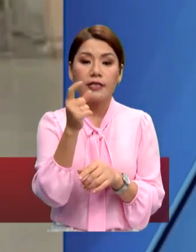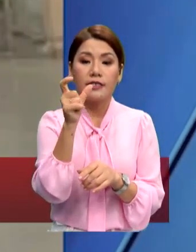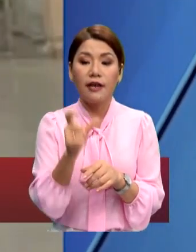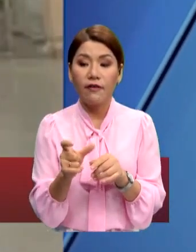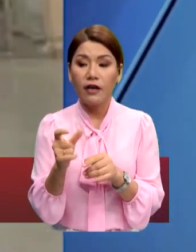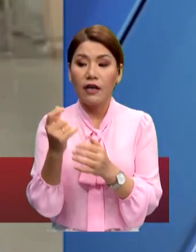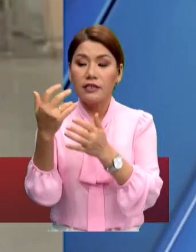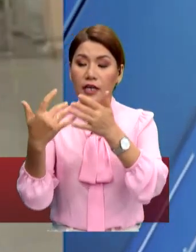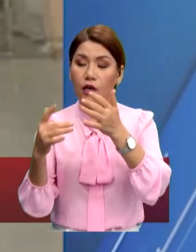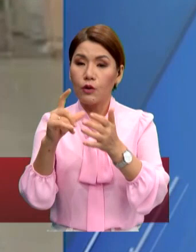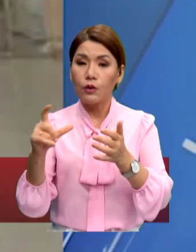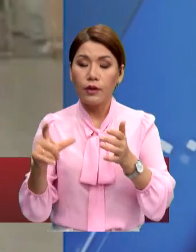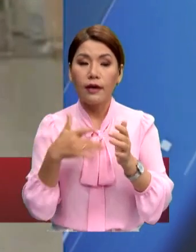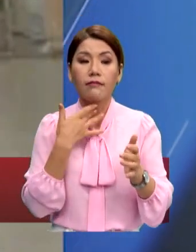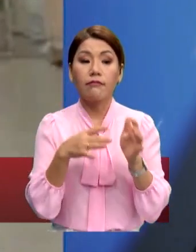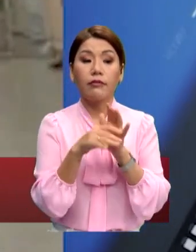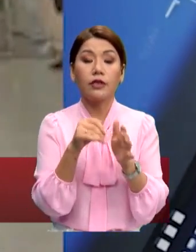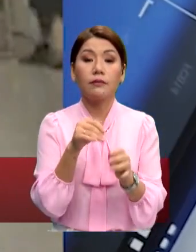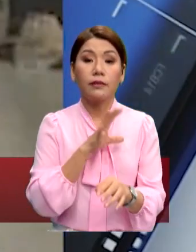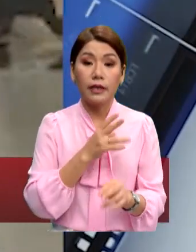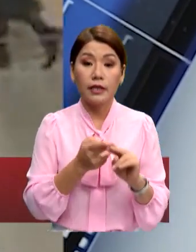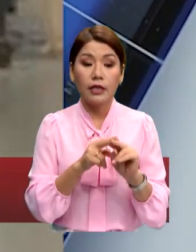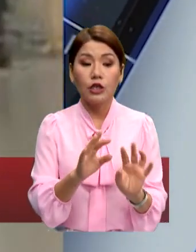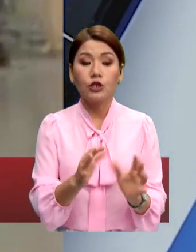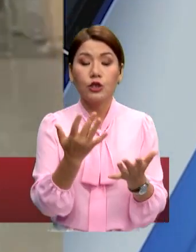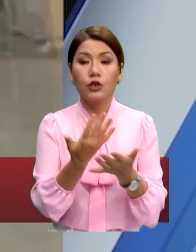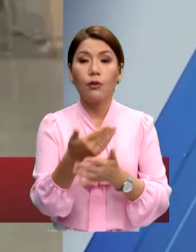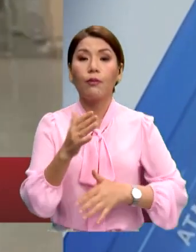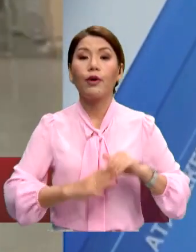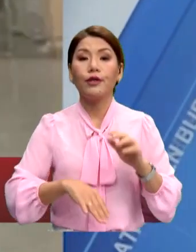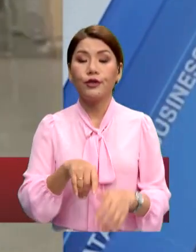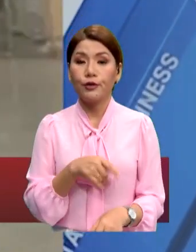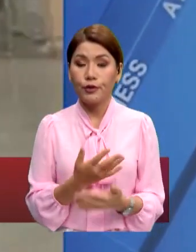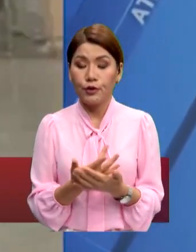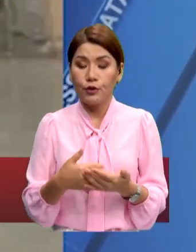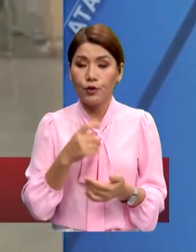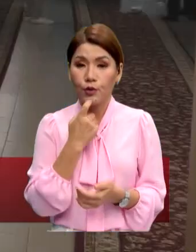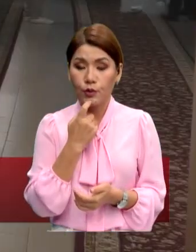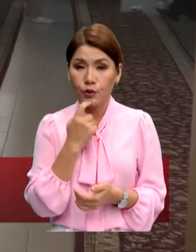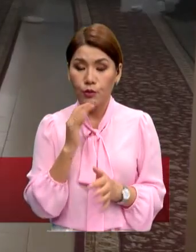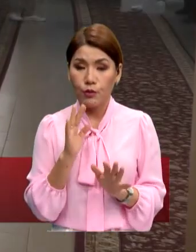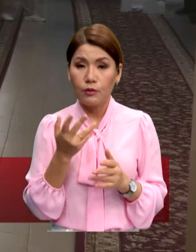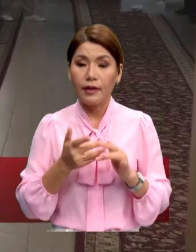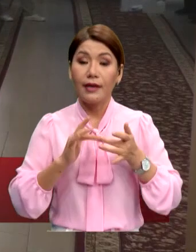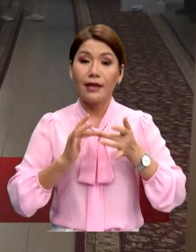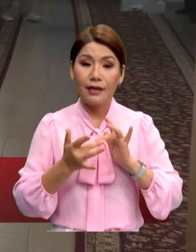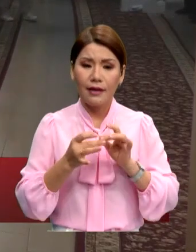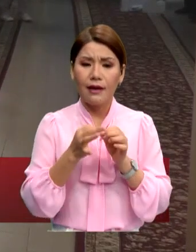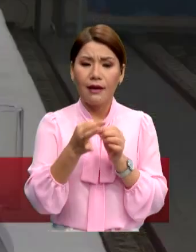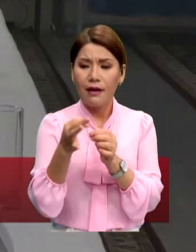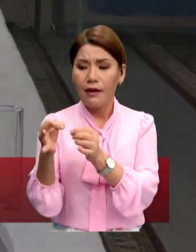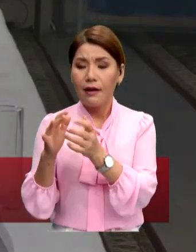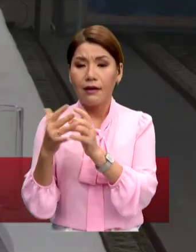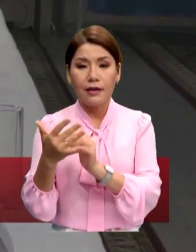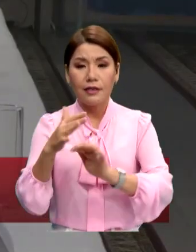кандидатов. Однако в Министерстве юстиции говорят, что с этим на практике могут возникнуть трудности. Интернет есть не на каждом